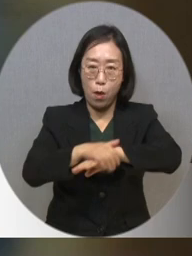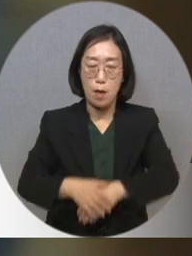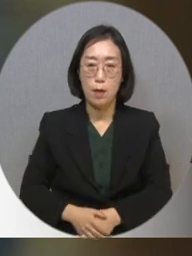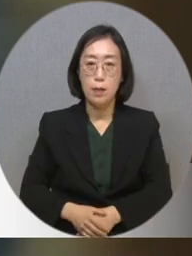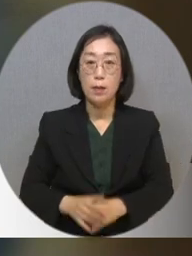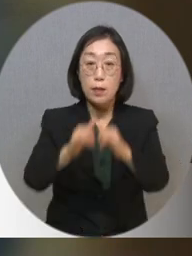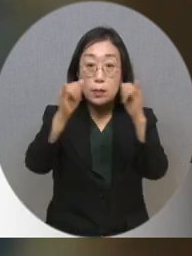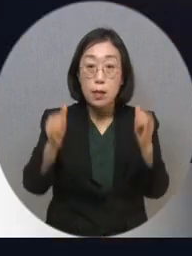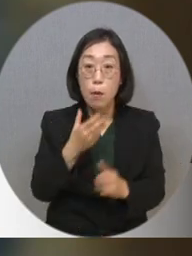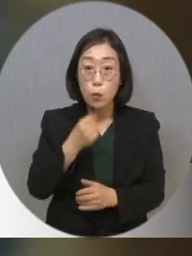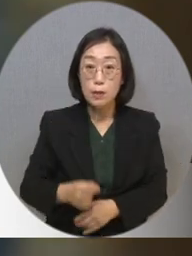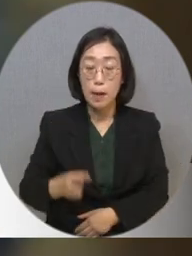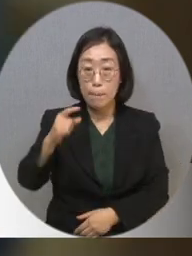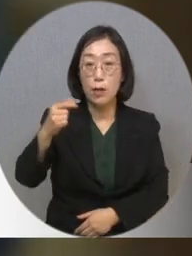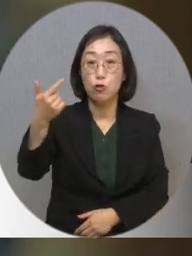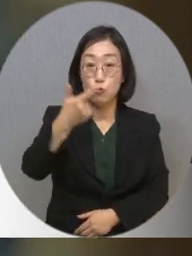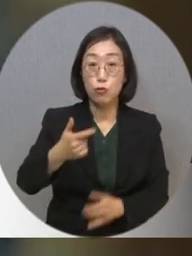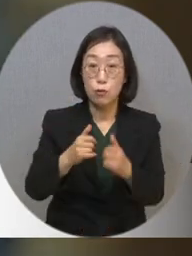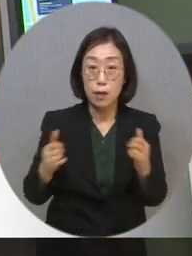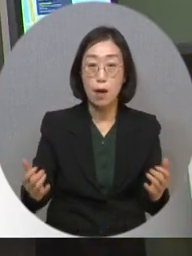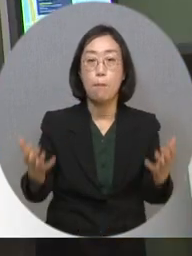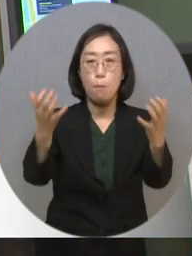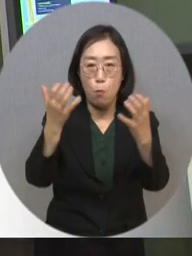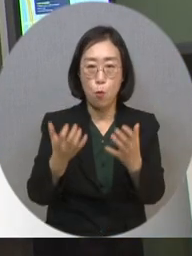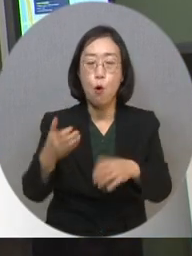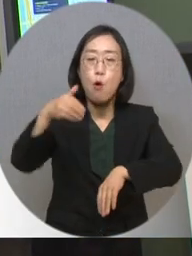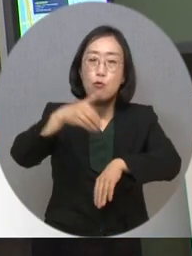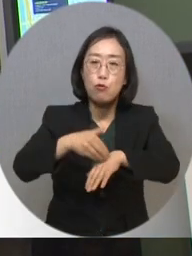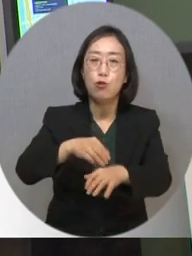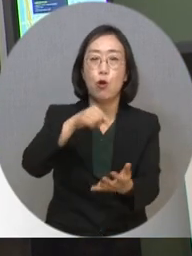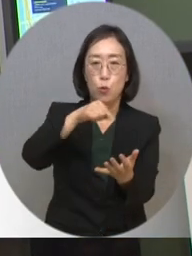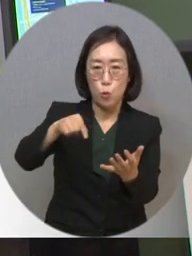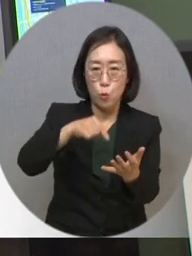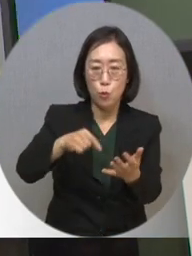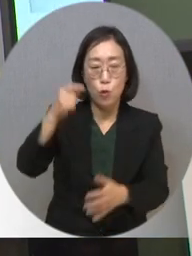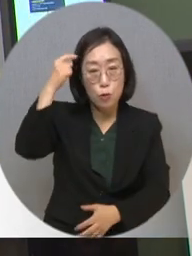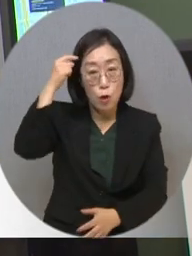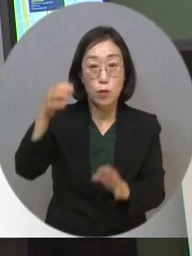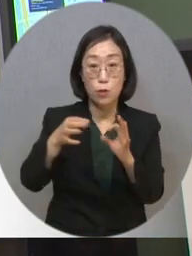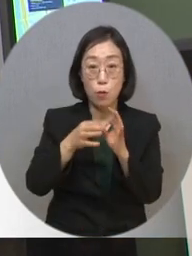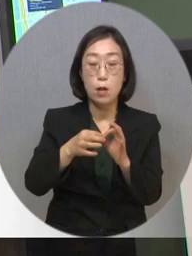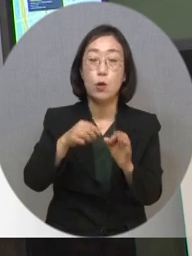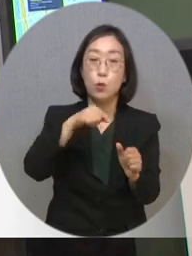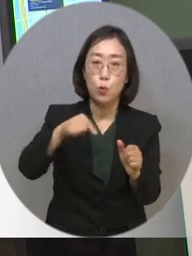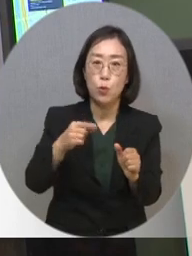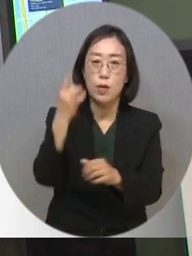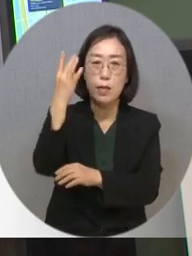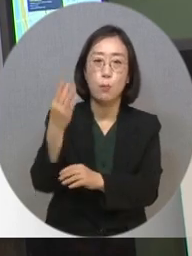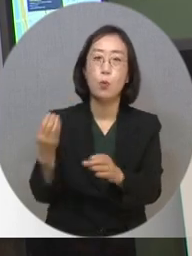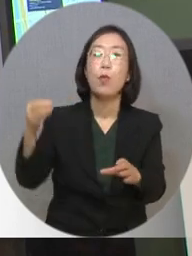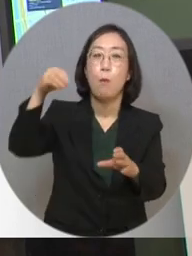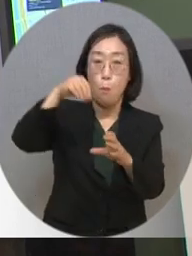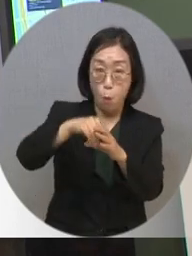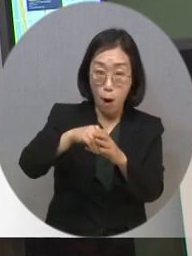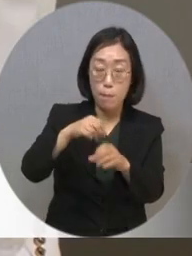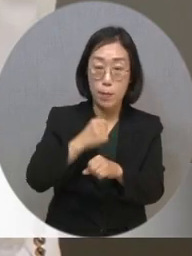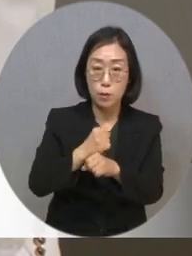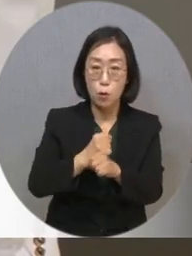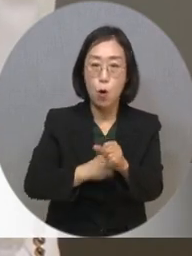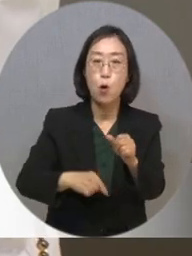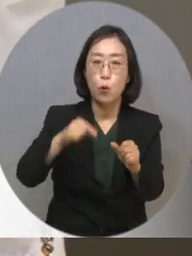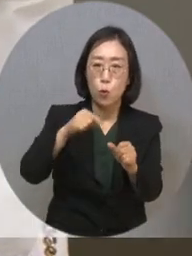사회복지사 16,000 명을 대상으로 보수 교육 과정에 정신건강 분야 기본 교과목을 신설하는 등 관련